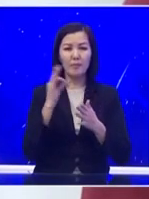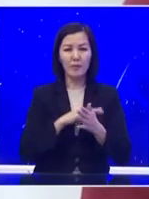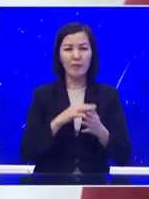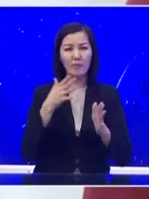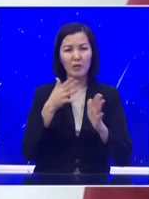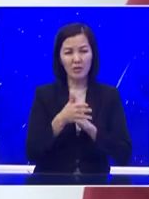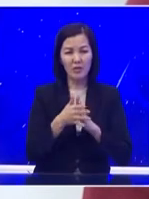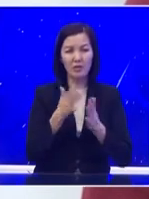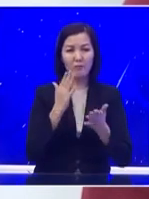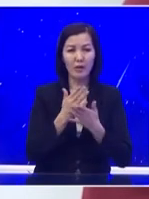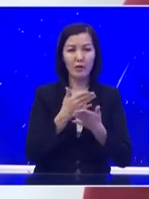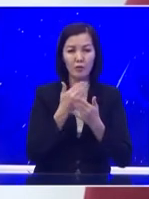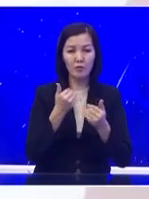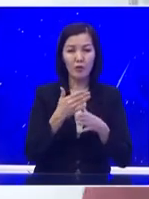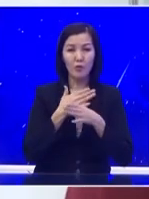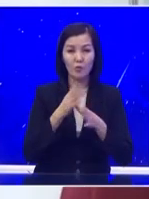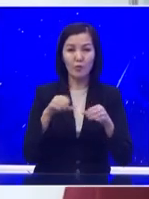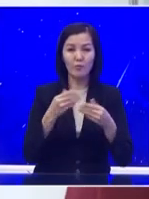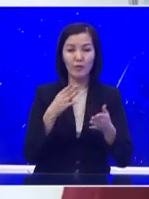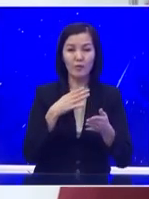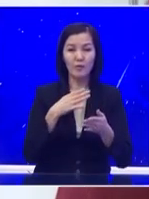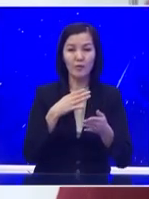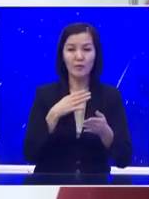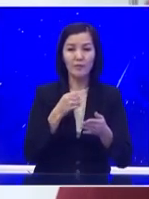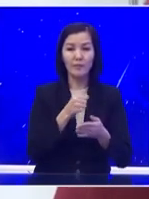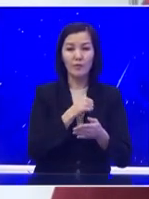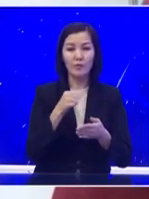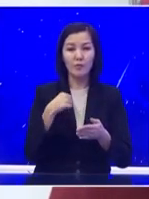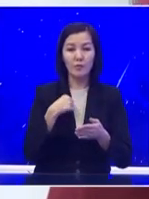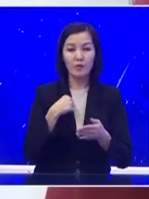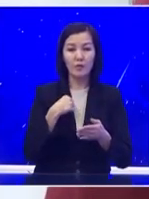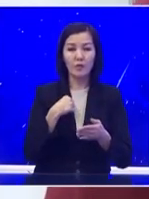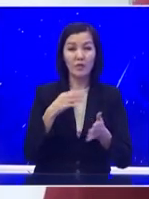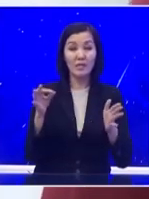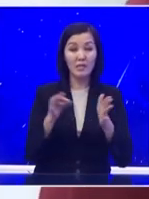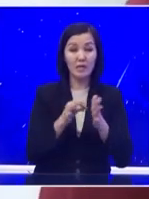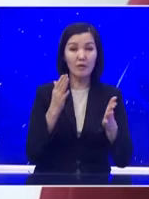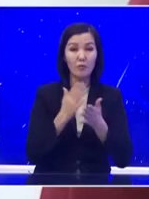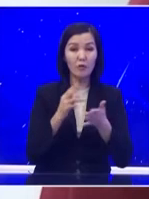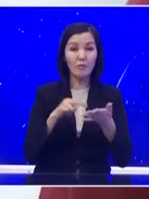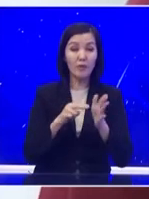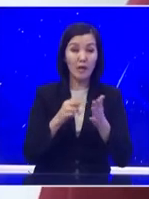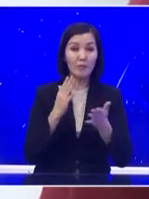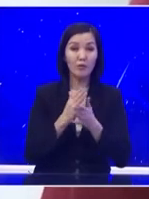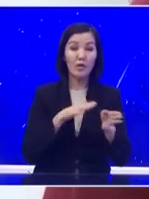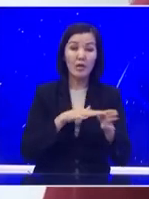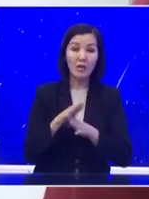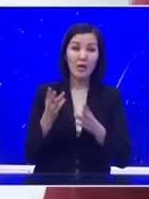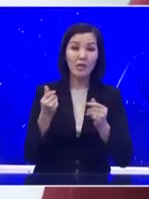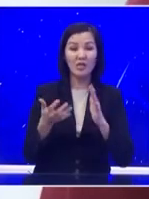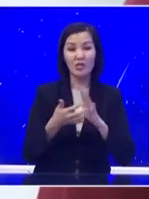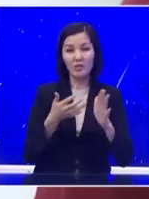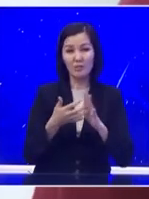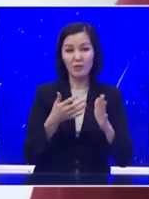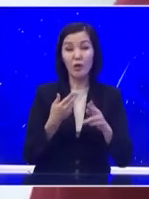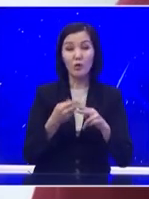жағын үйретіп, жақсы көмек беріп жатыр. Және адамның өзіне деген алға қойған мақсаты болады, бірақ оны реализовать етуге кішкене қаражат жағы жетімсіз болып